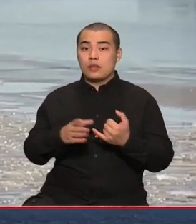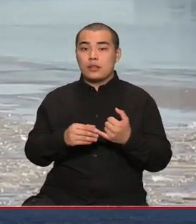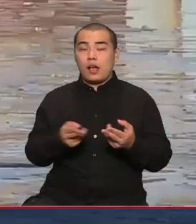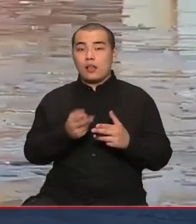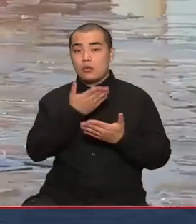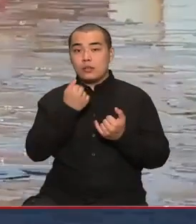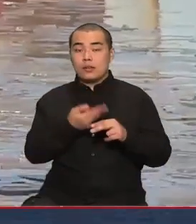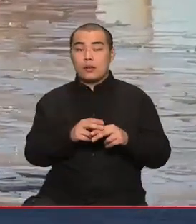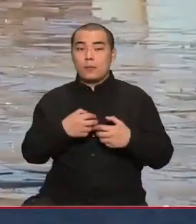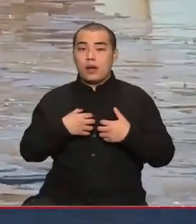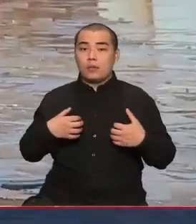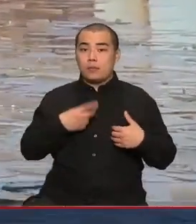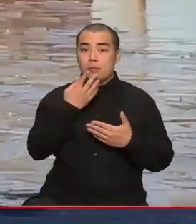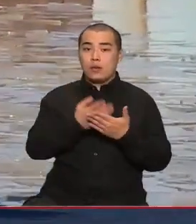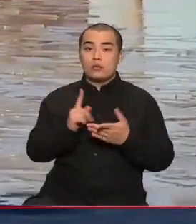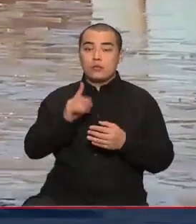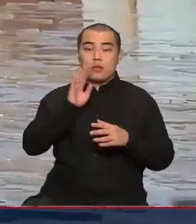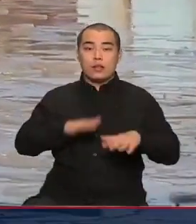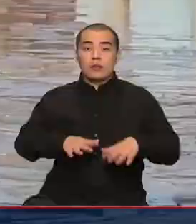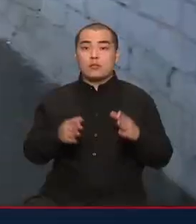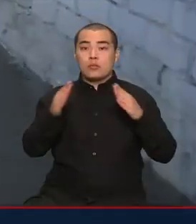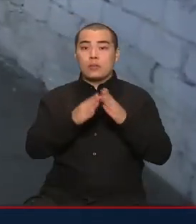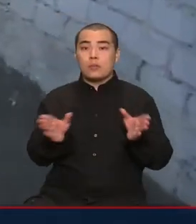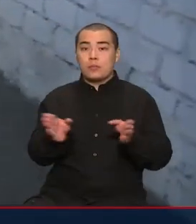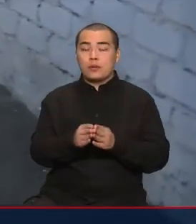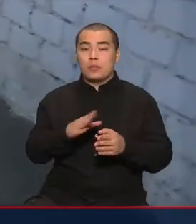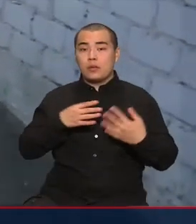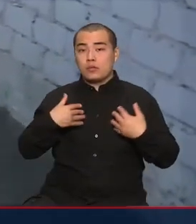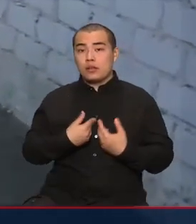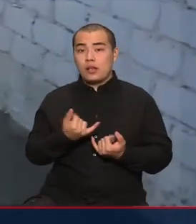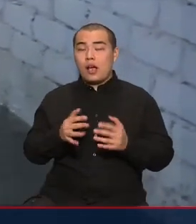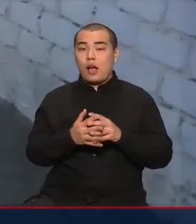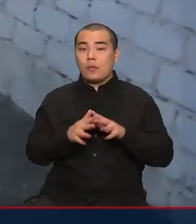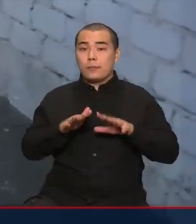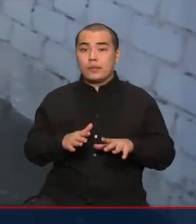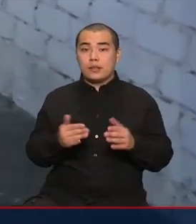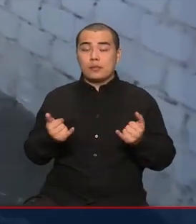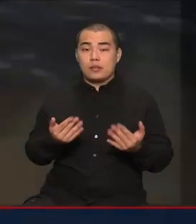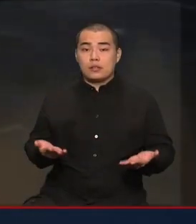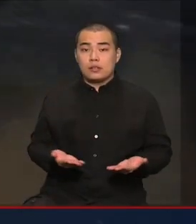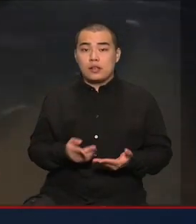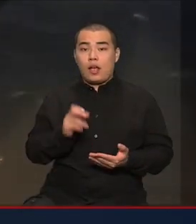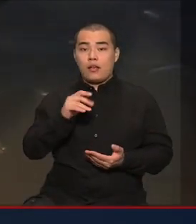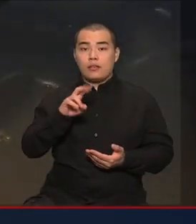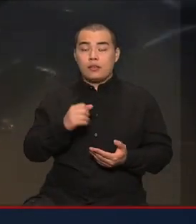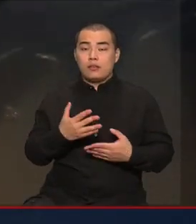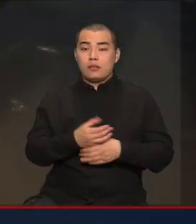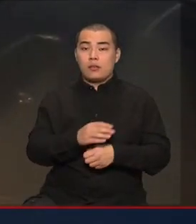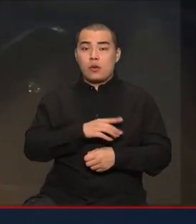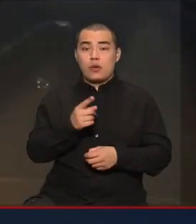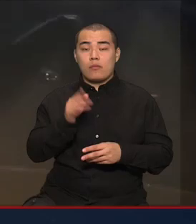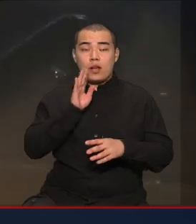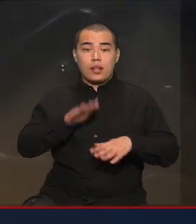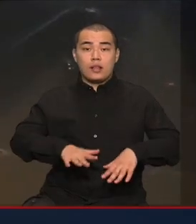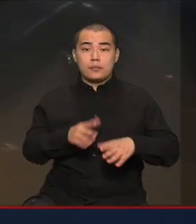алып ұрт. Суға ағып үй кетті, үймен бірге күй кетті. Ауыл аудандағы ағайын азды, қазына азайды. Өйтпегендеше,